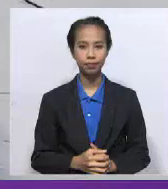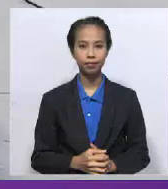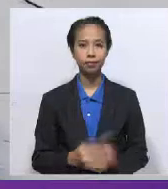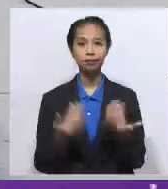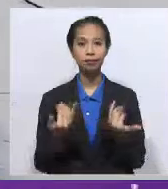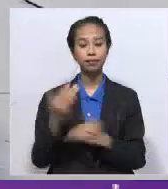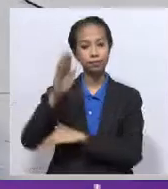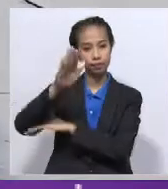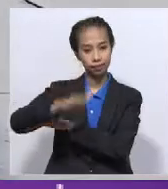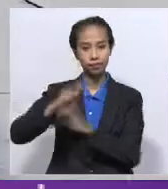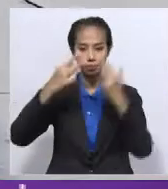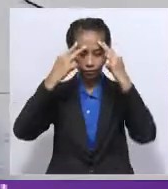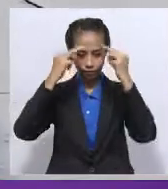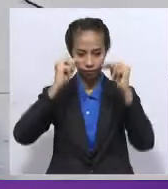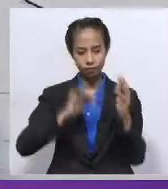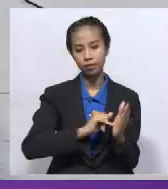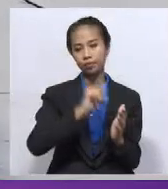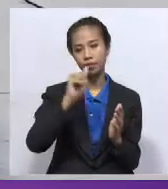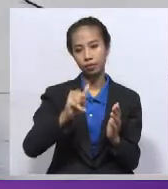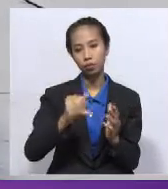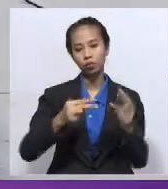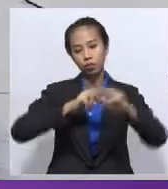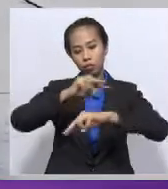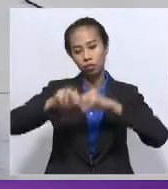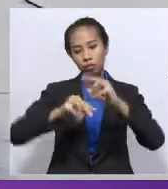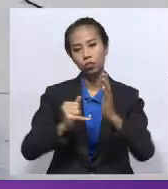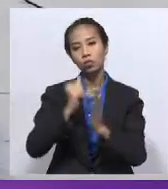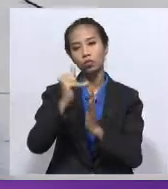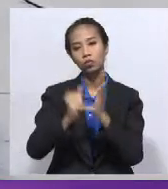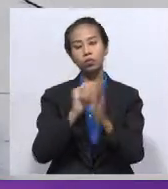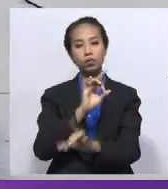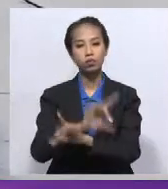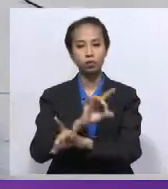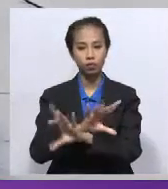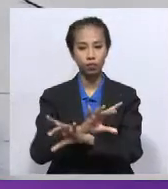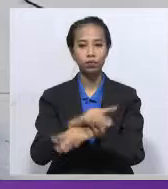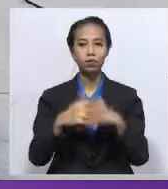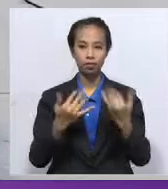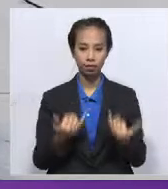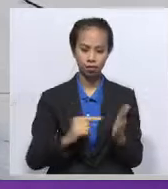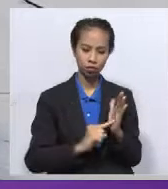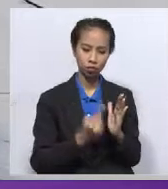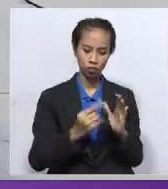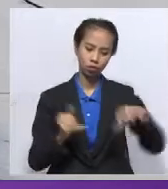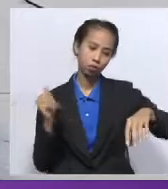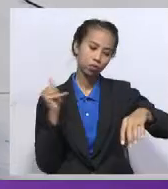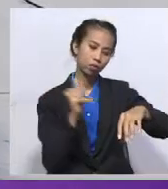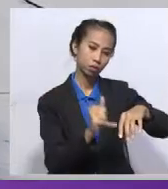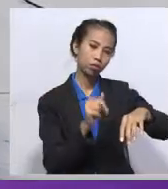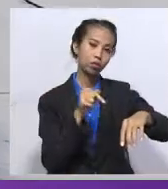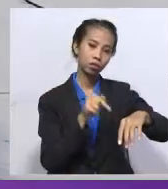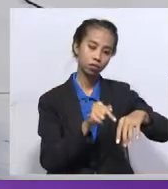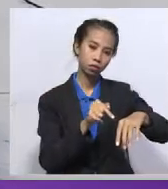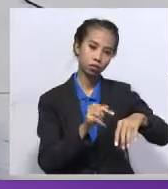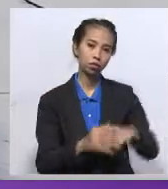และในช่วงบ่ายนะคะนายกรัฐมนตรีจะได้เดินทางไปตรวจราชการนะคะที่จังหวัดเพชรบุรีค่ะซึ่งจุดแรกที่นายกรัฐมนตรีนะคะจะเดินทาง